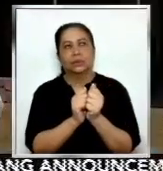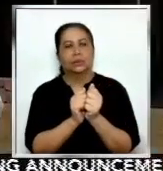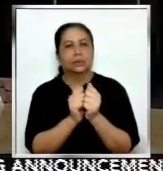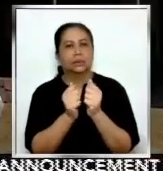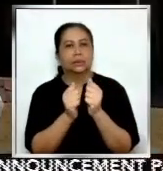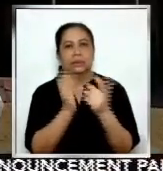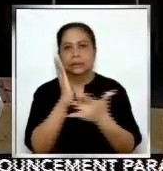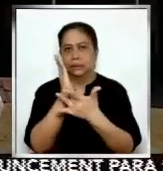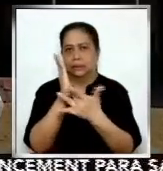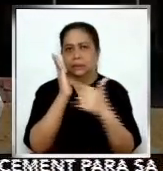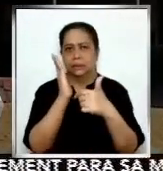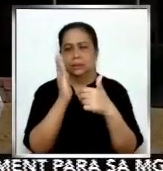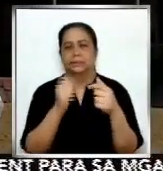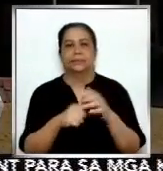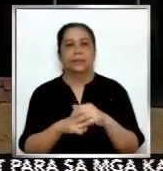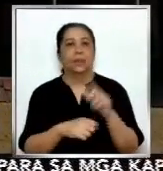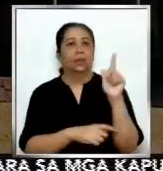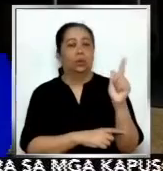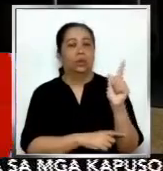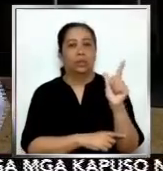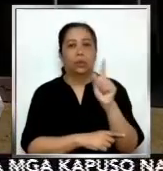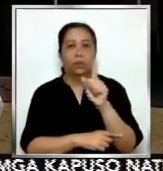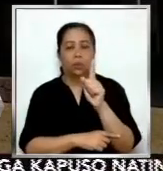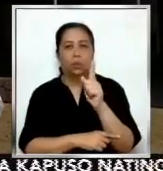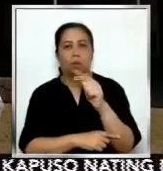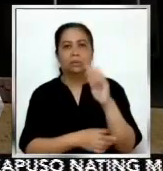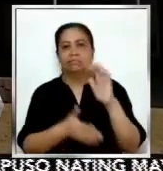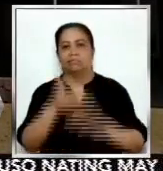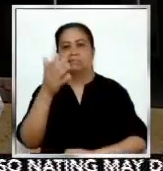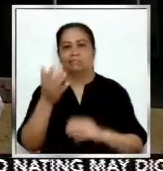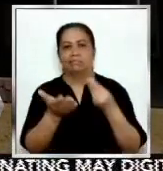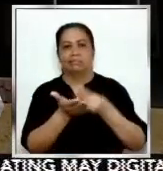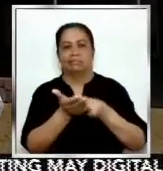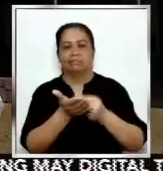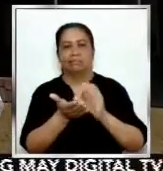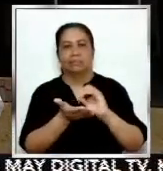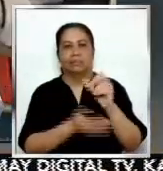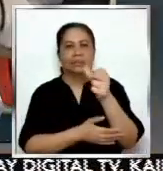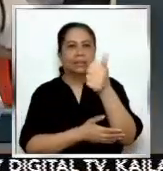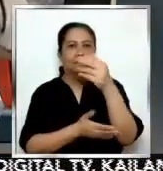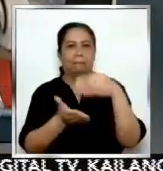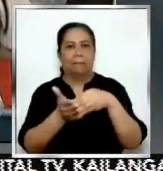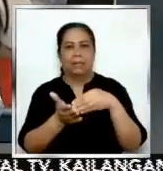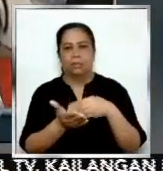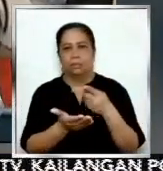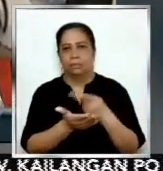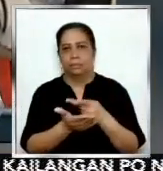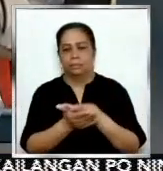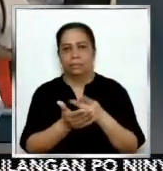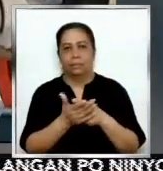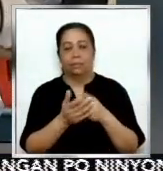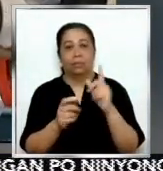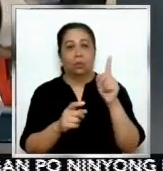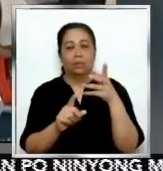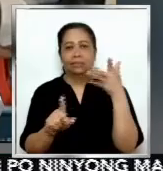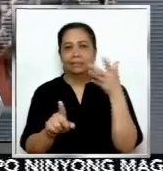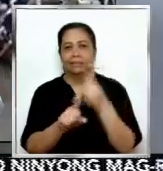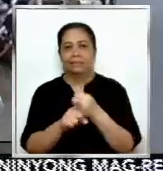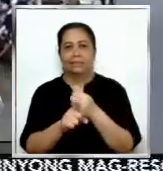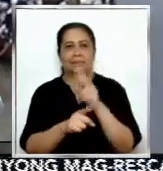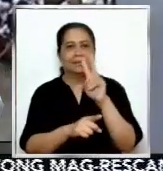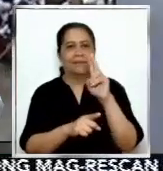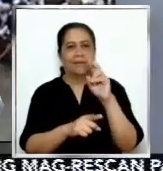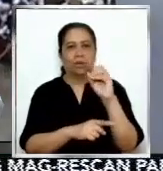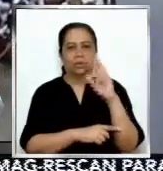with technology. Para sa 2021, natapyasan ang pondo ng DepEd ng 10 bilyong piso. At isa sa mga tatamaan ang voucher program